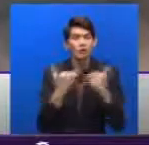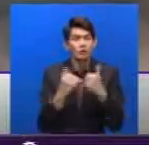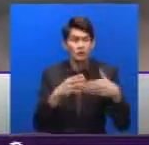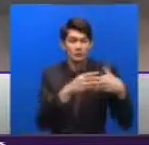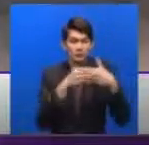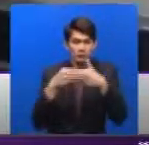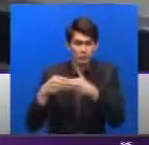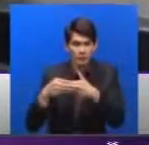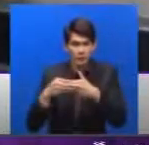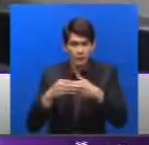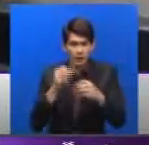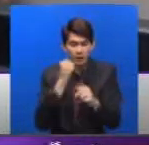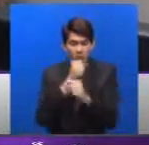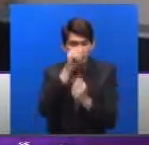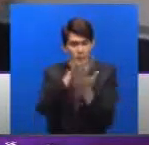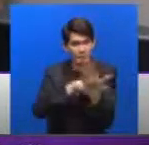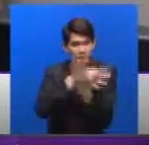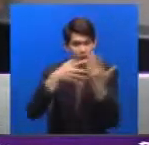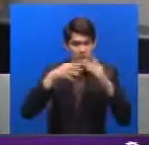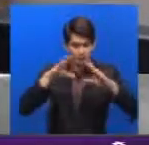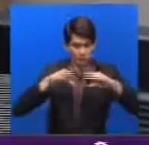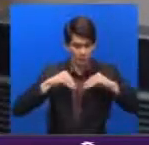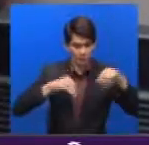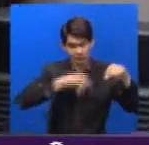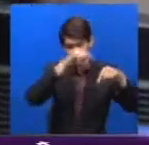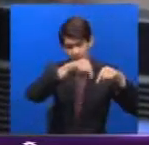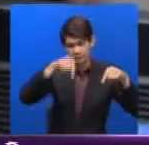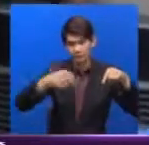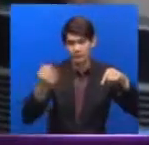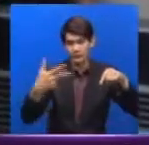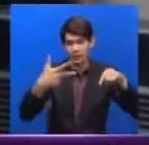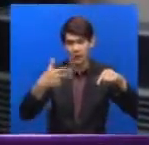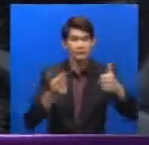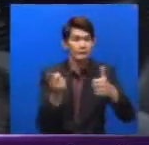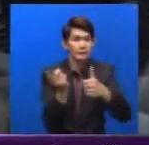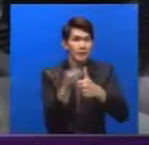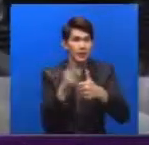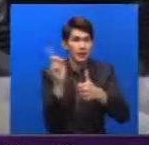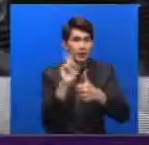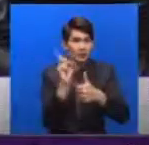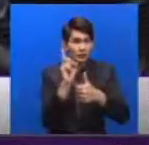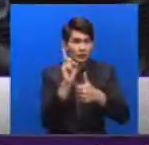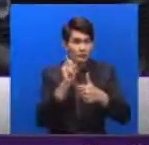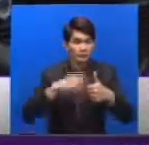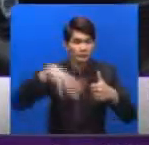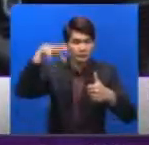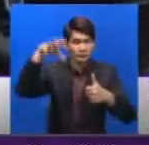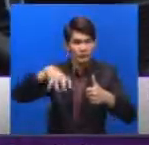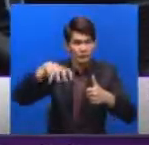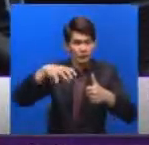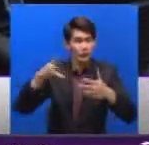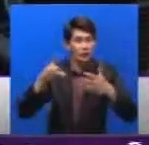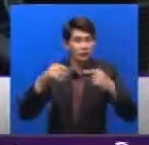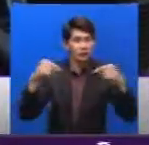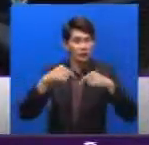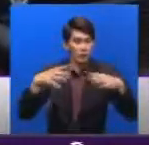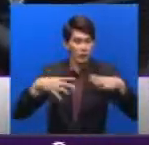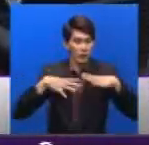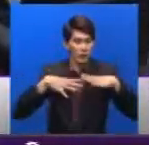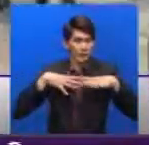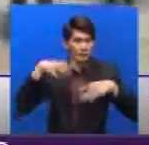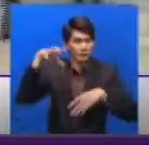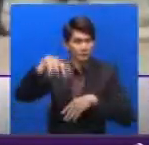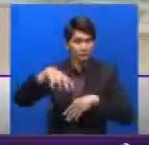ตัวไปทำแผนประกอบคำรับสารภาพรวม 3จุดค่ะโดยจุดแรกนะคะคือที่ The By pass Resortริมถนนเลี่ยงเมือง